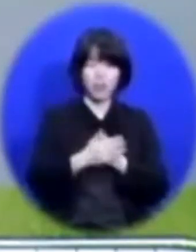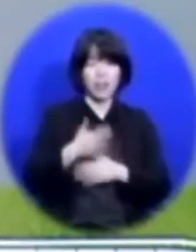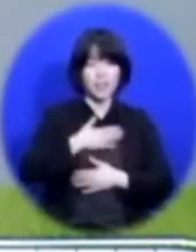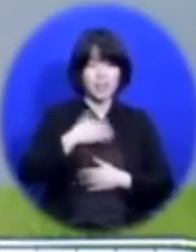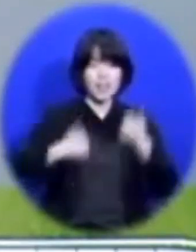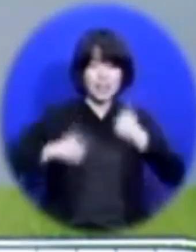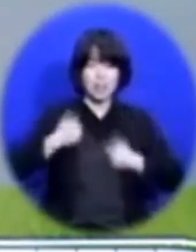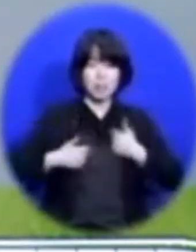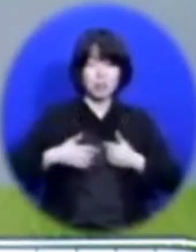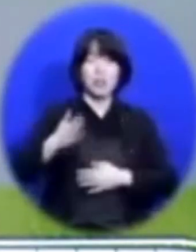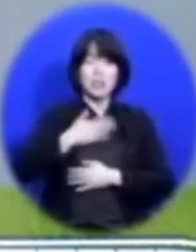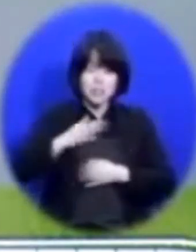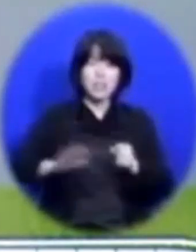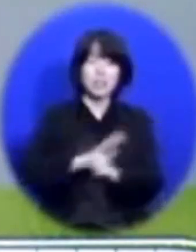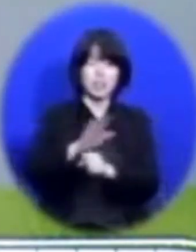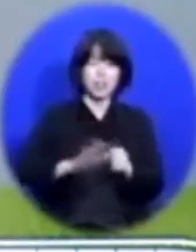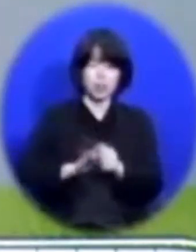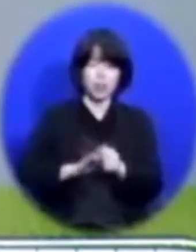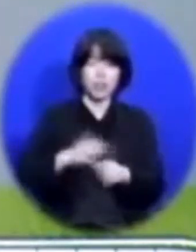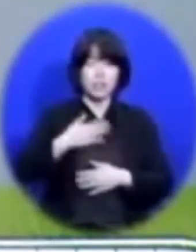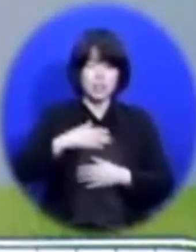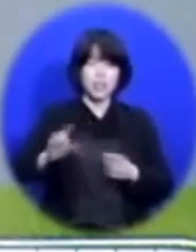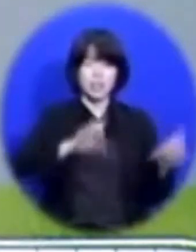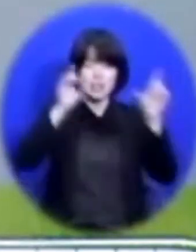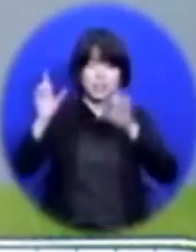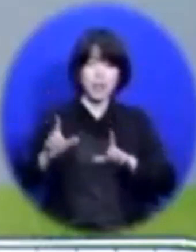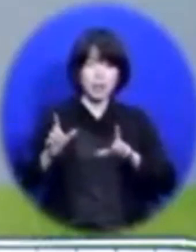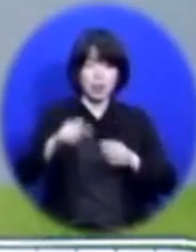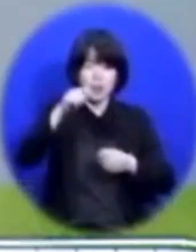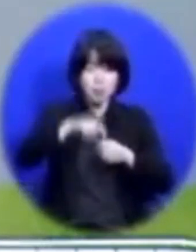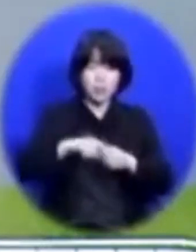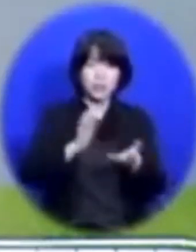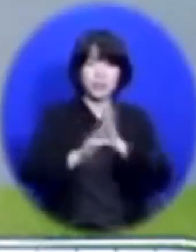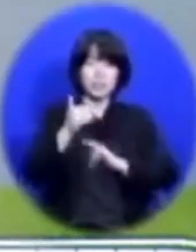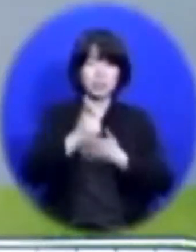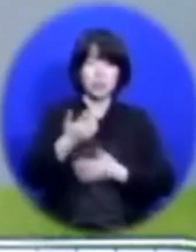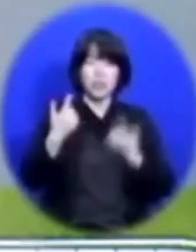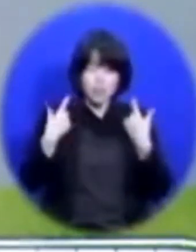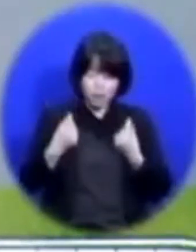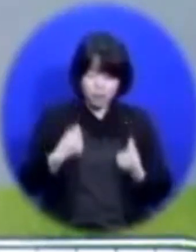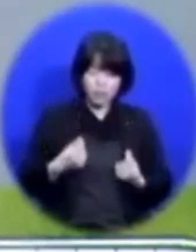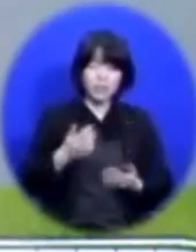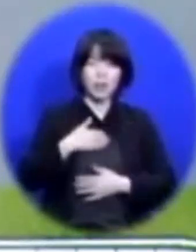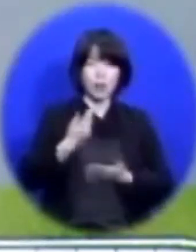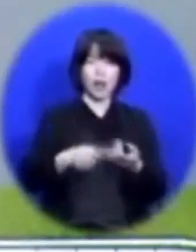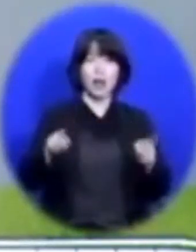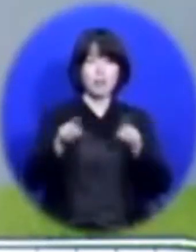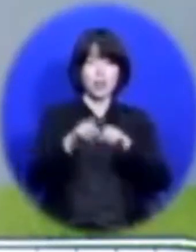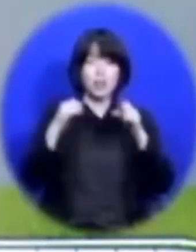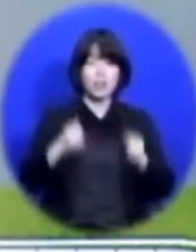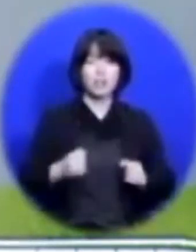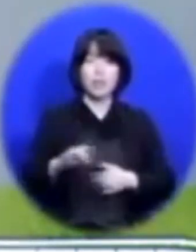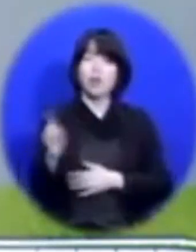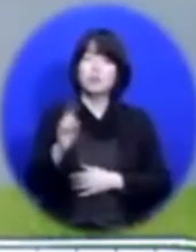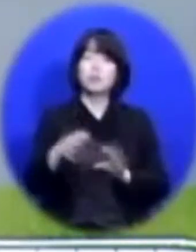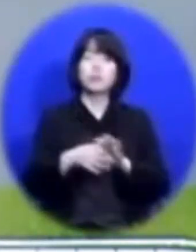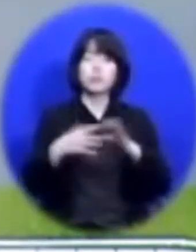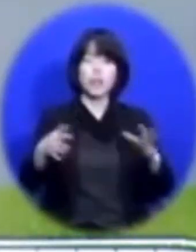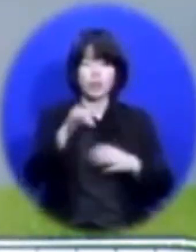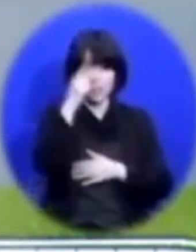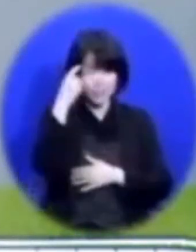어떤변화가있었나요? 내기쁨이요,사랑이요, 내삶의목적이신예수님께서여전히나와함께계시는데, 그게